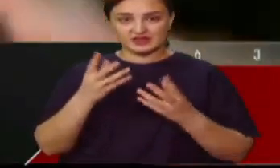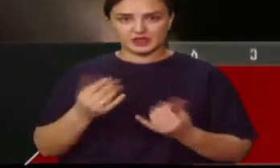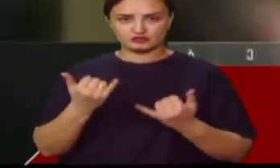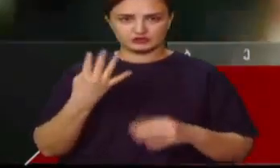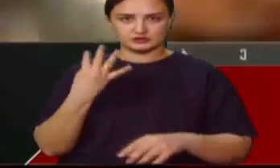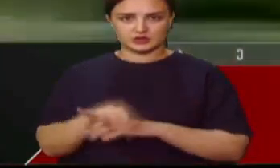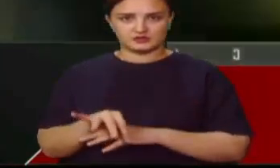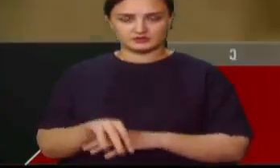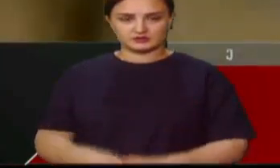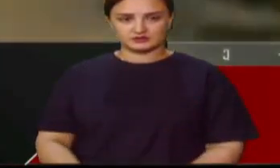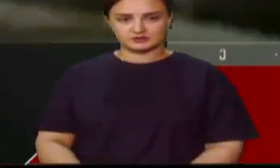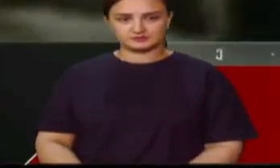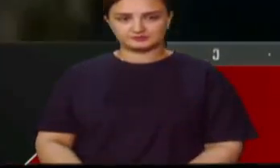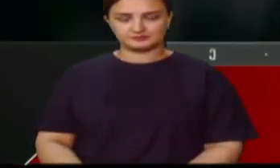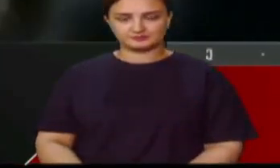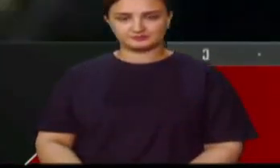დახვრიტეს.